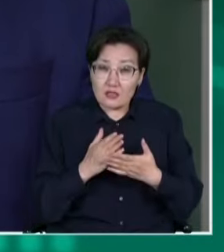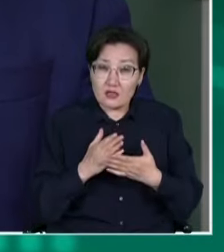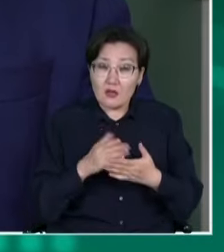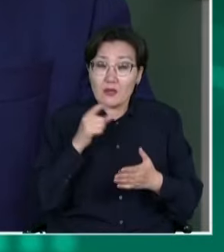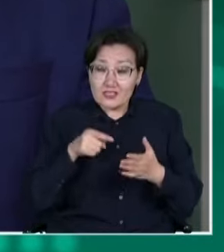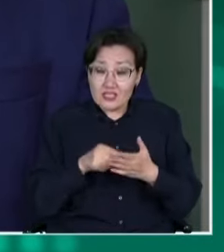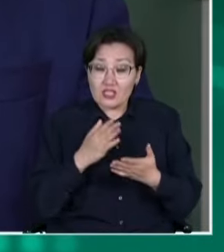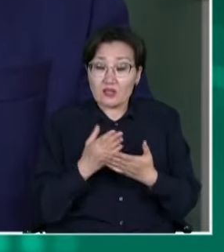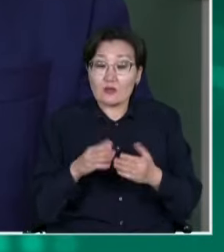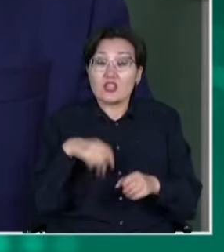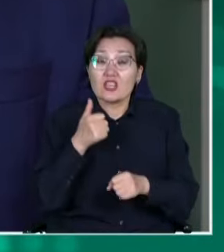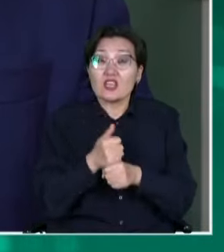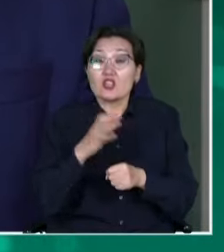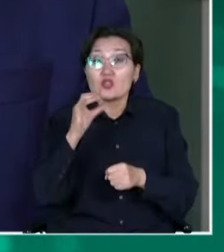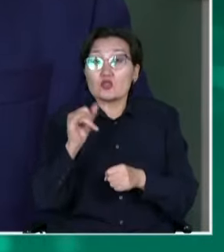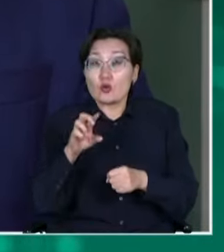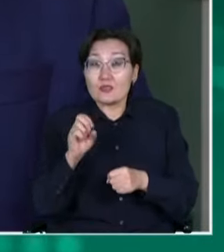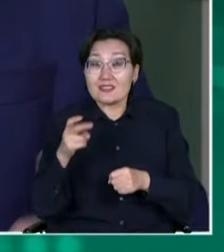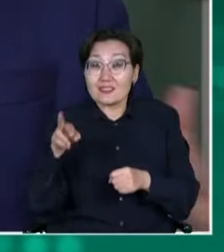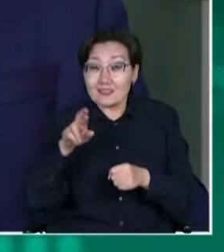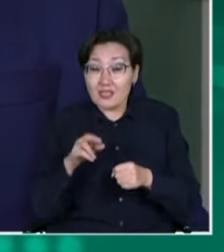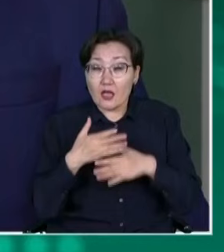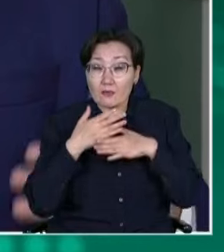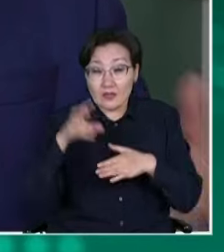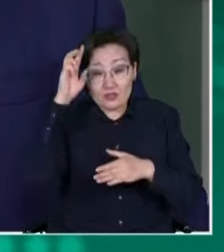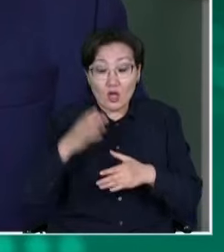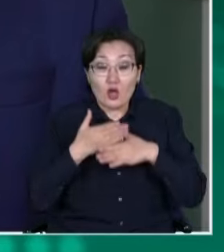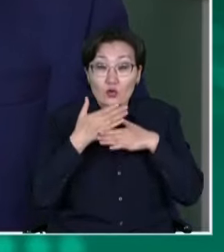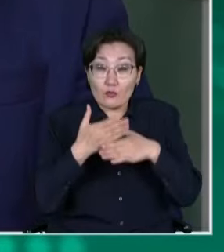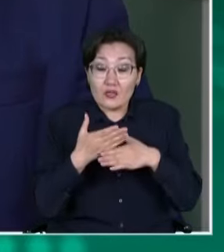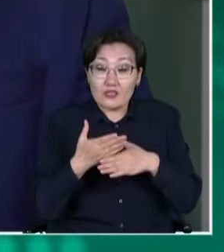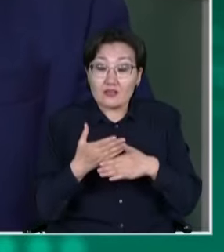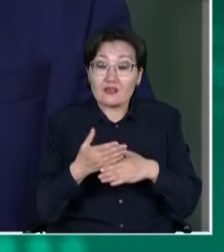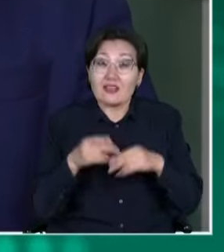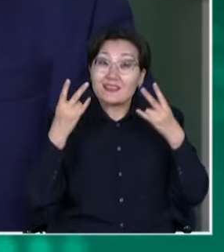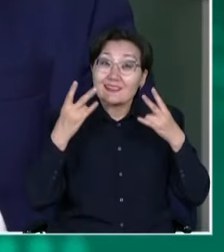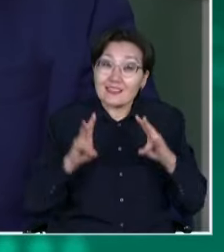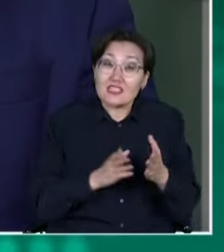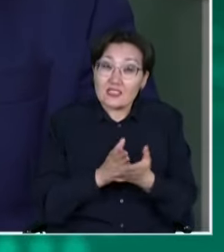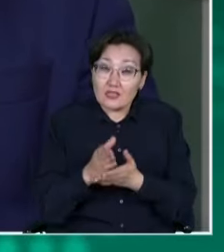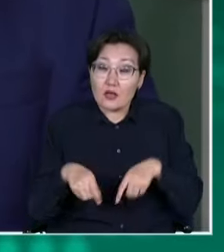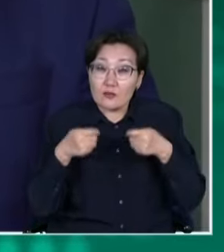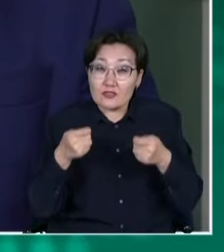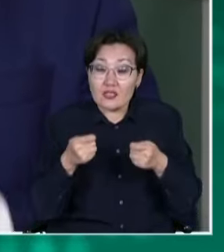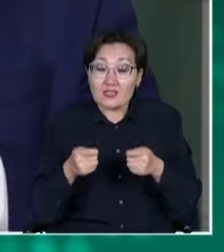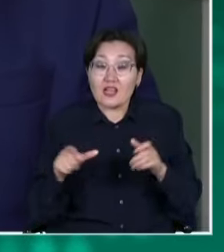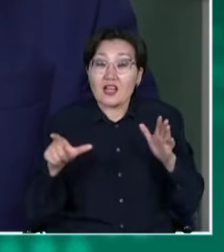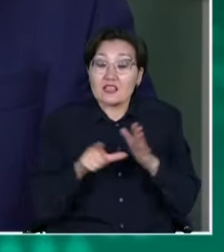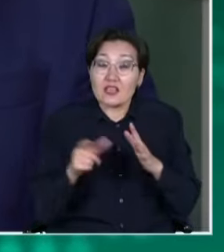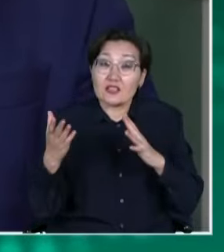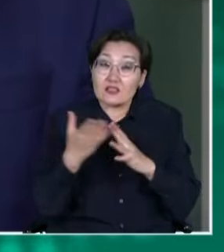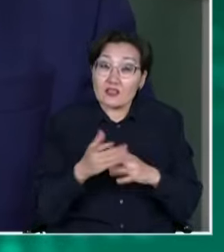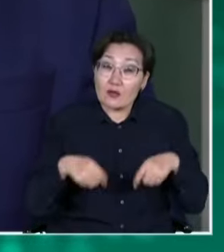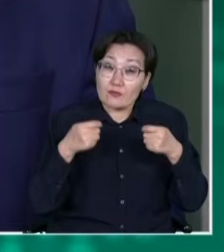Негізінде субсидия дейді мемлекеттік көмектің өзін кейбір салаларға, бермейтін салаларға беріп тастаған, салықтық жеңілдіктер бермейтін салаларға